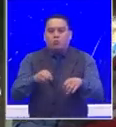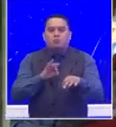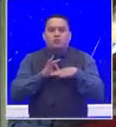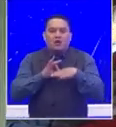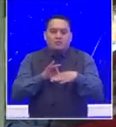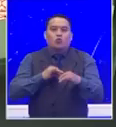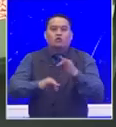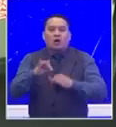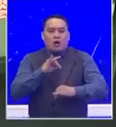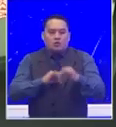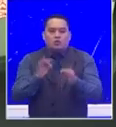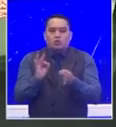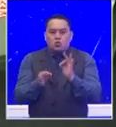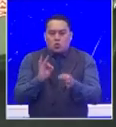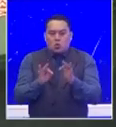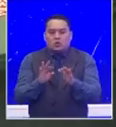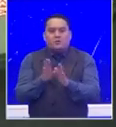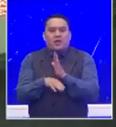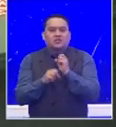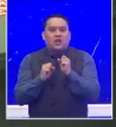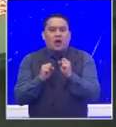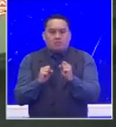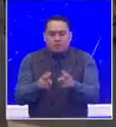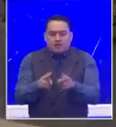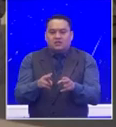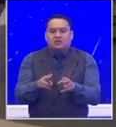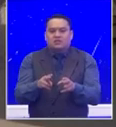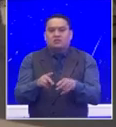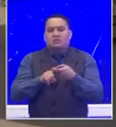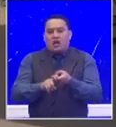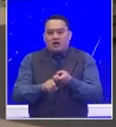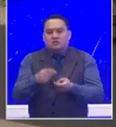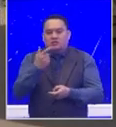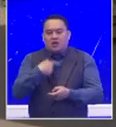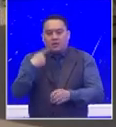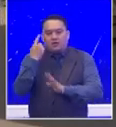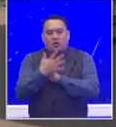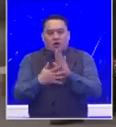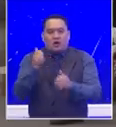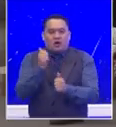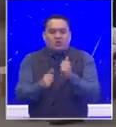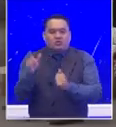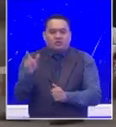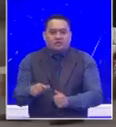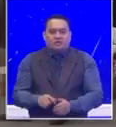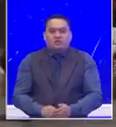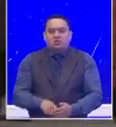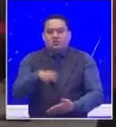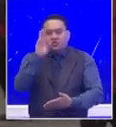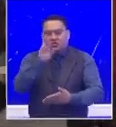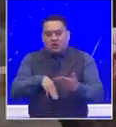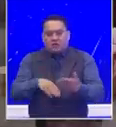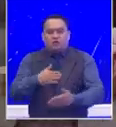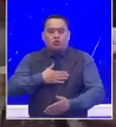Однако дальнейшее соблюдение норм санитарной безопасности в течение дня зависит от самосознания каждого. Штрафовать мы не имеем